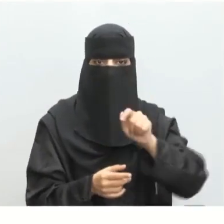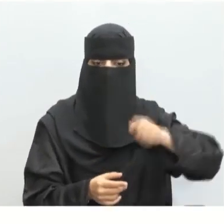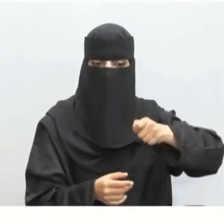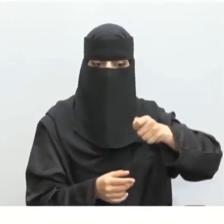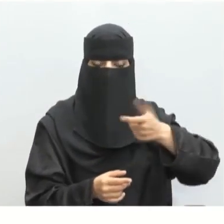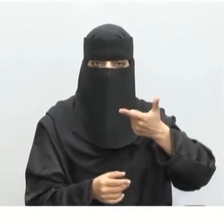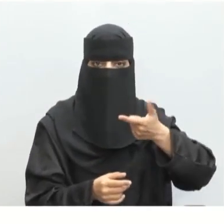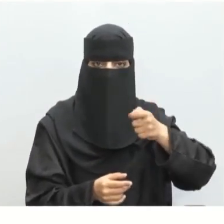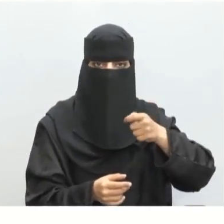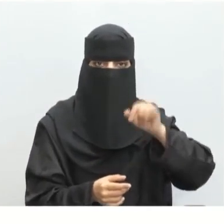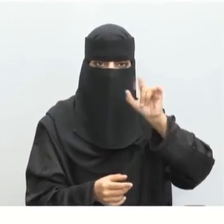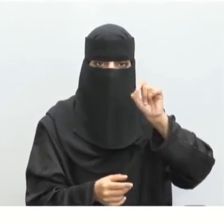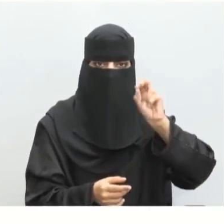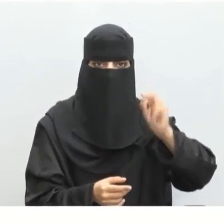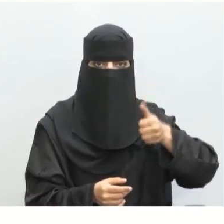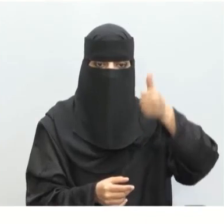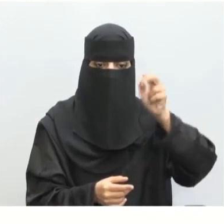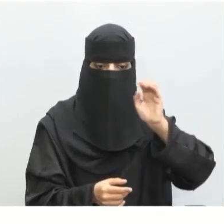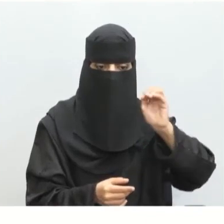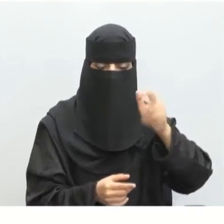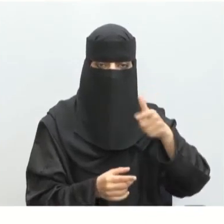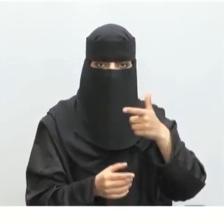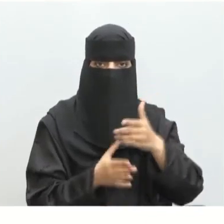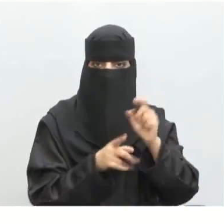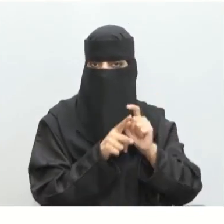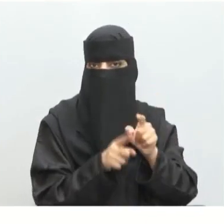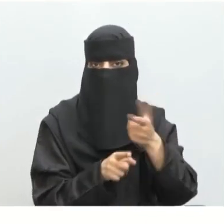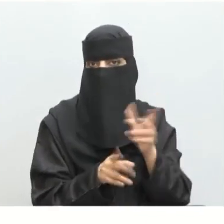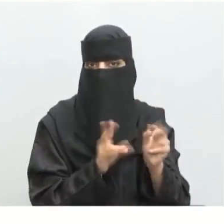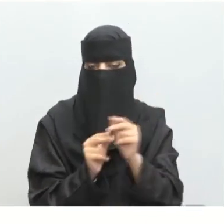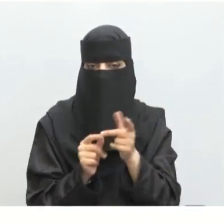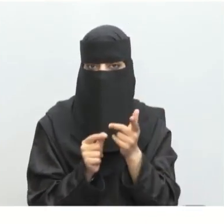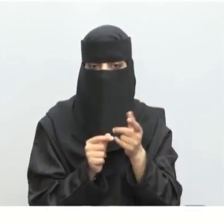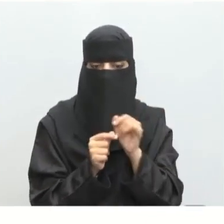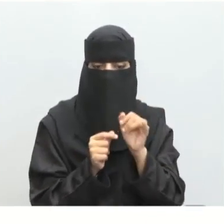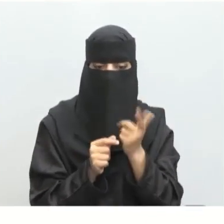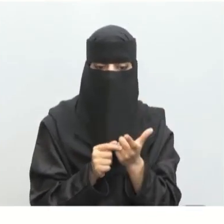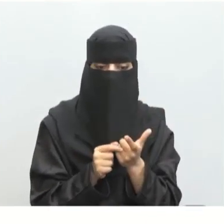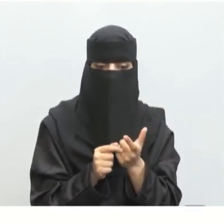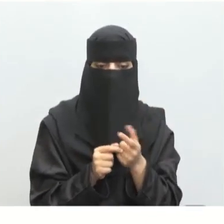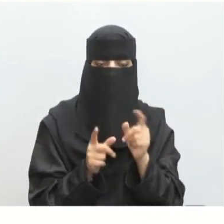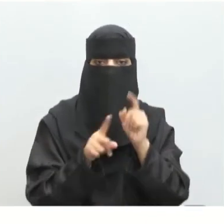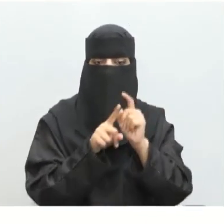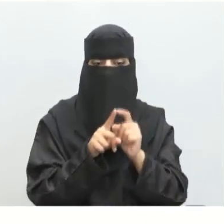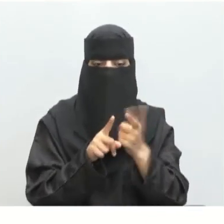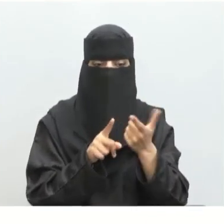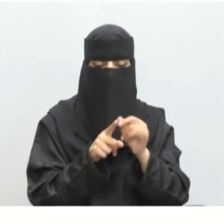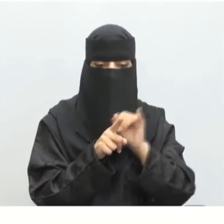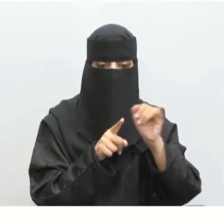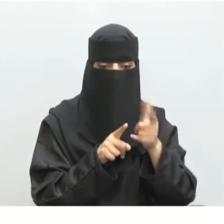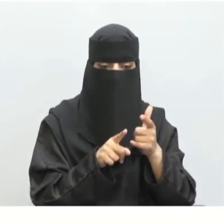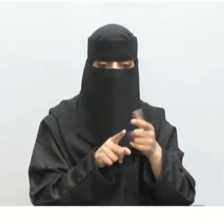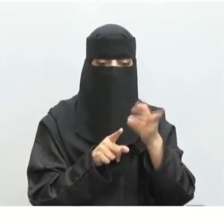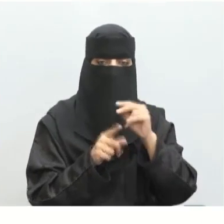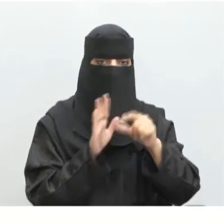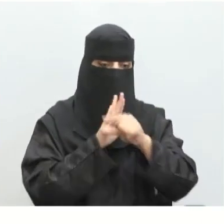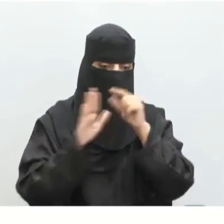هو النسبه بين المسافه على الخريطه والمسافه الحقيقيه التي تمثلها عنوان خاص بالخريطه